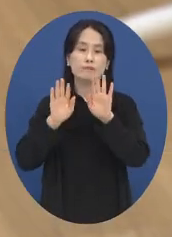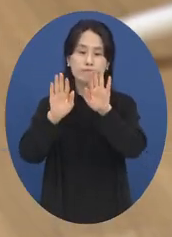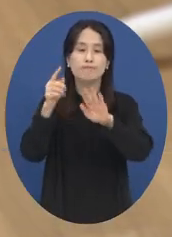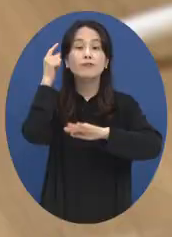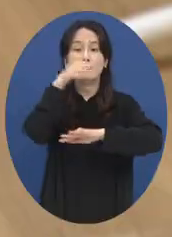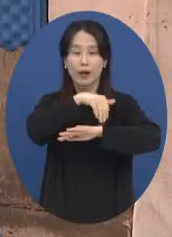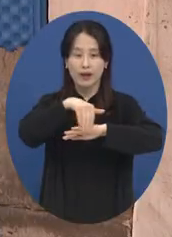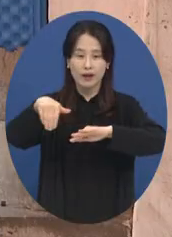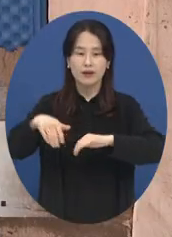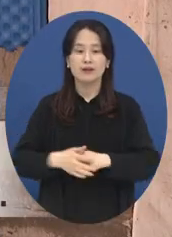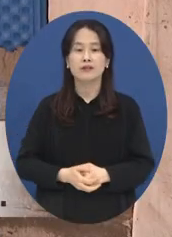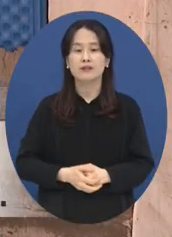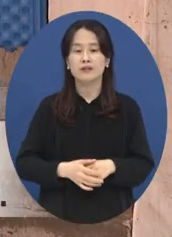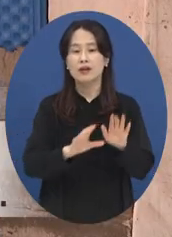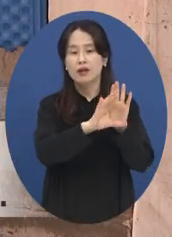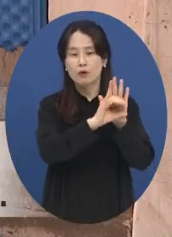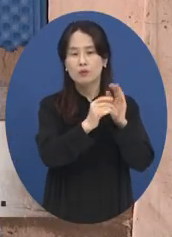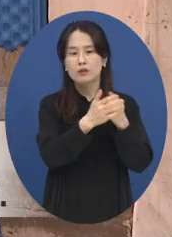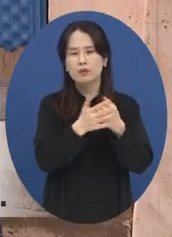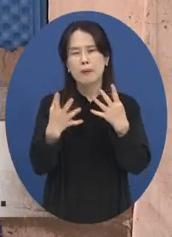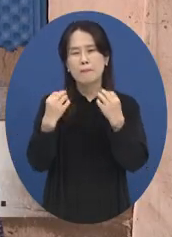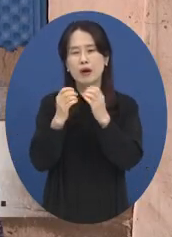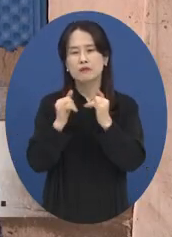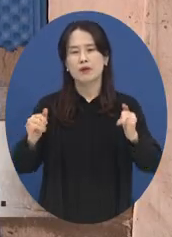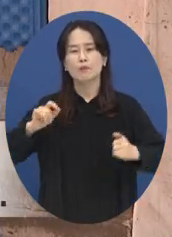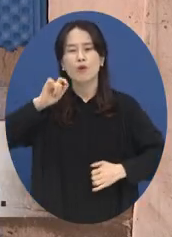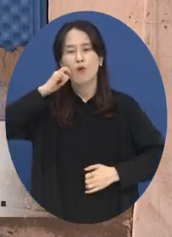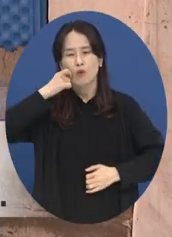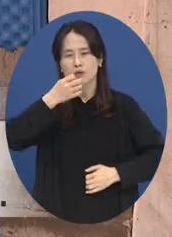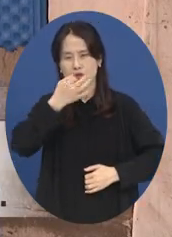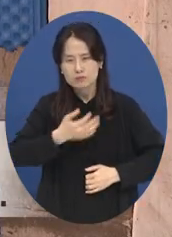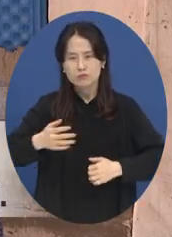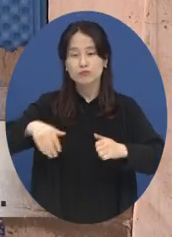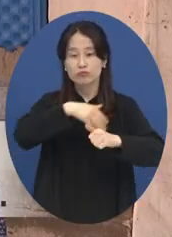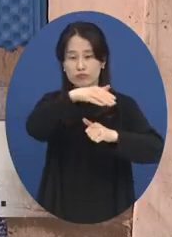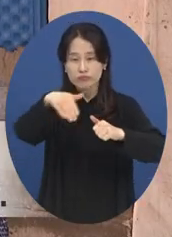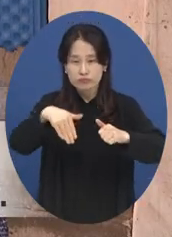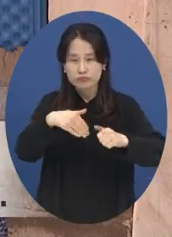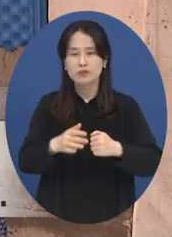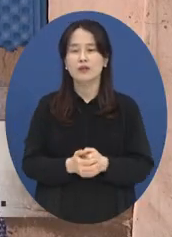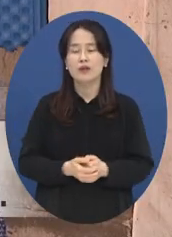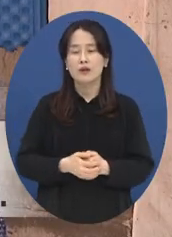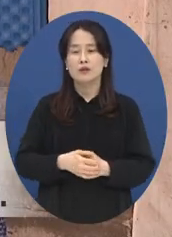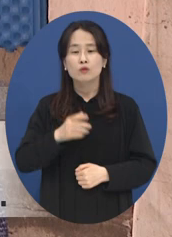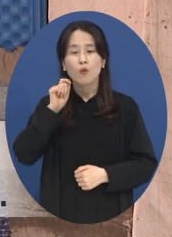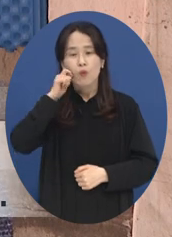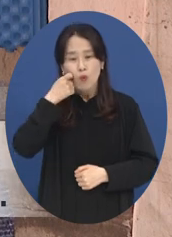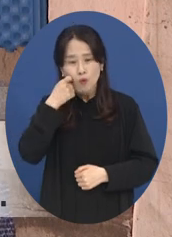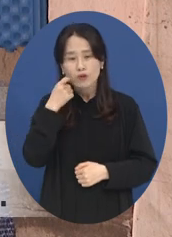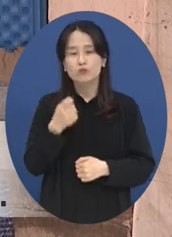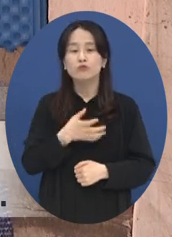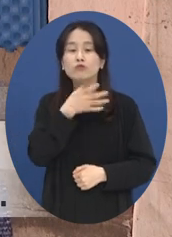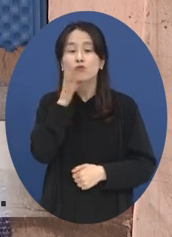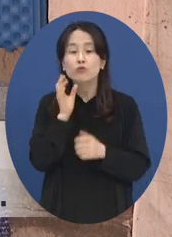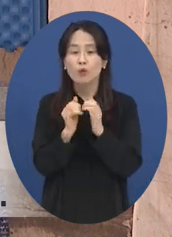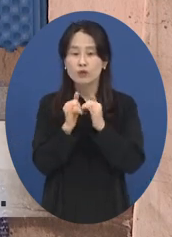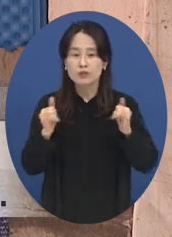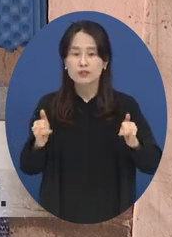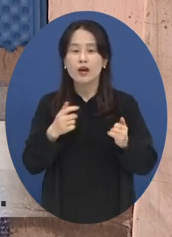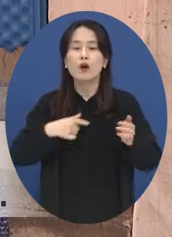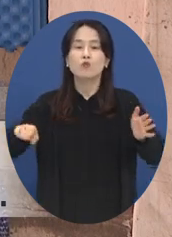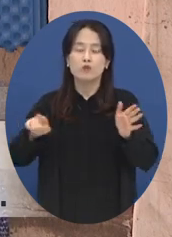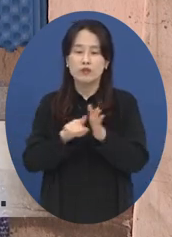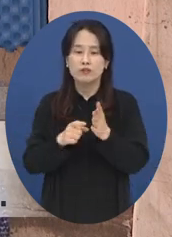예정이다 코로나 이름으로 많은 국민들이 어렵고 힘든 상황에서 복지사각지대에 놓인